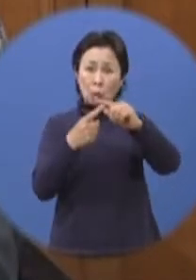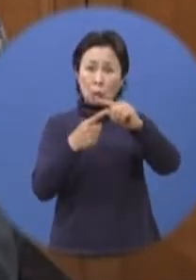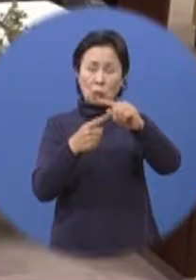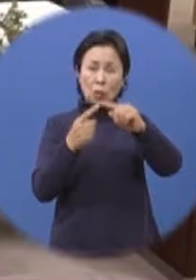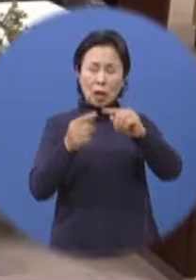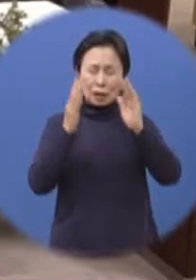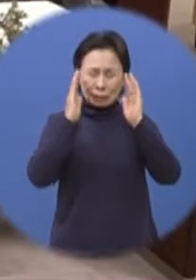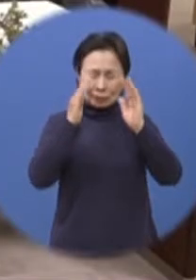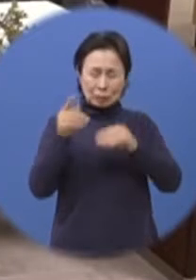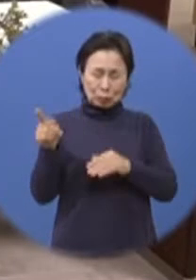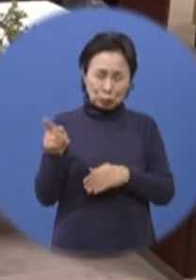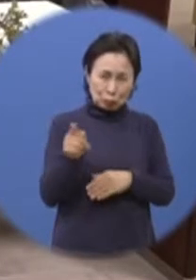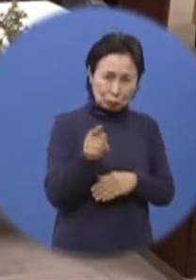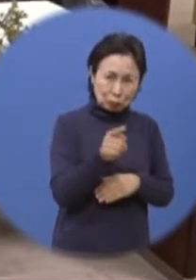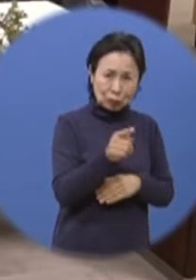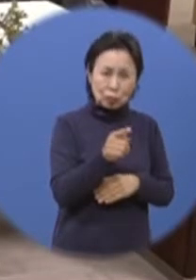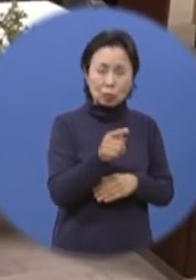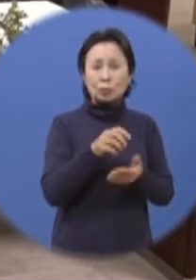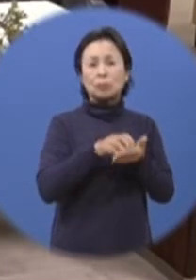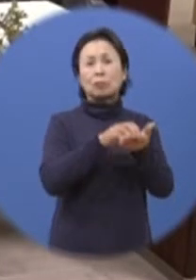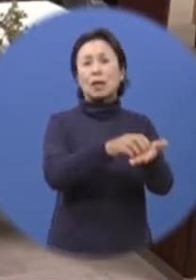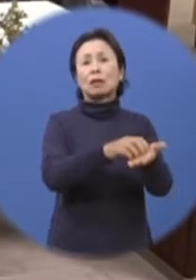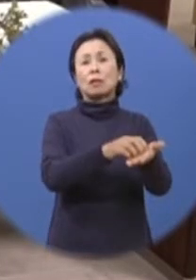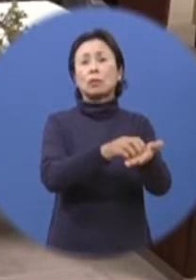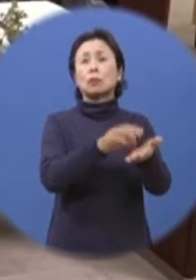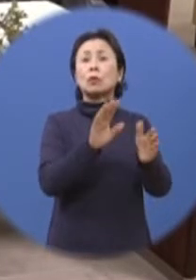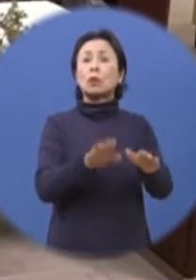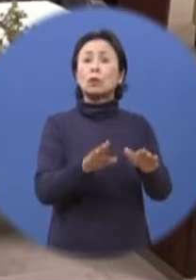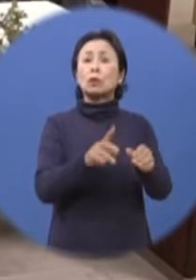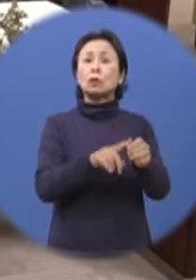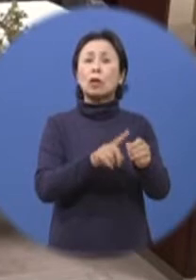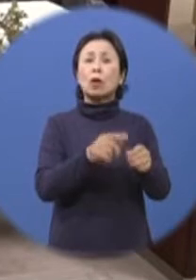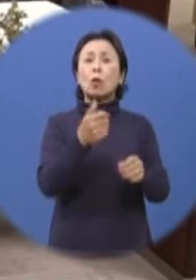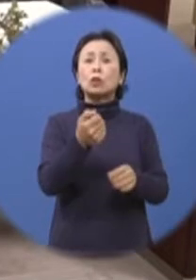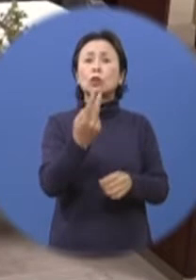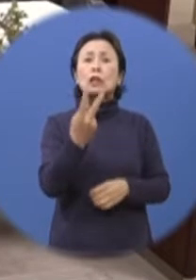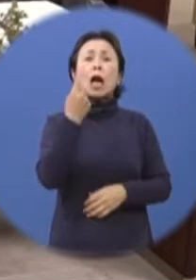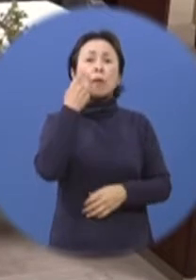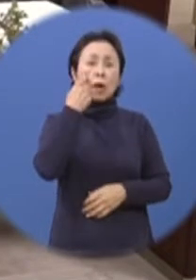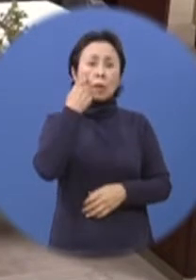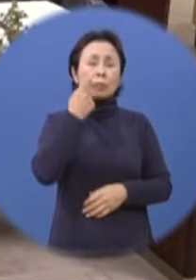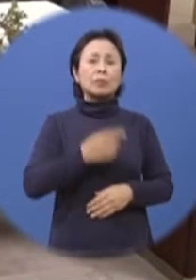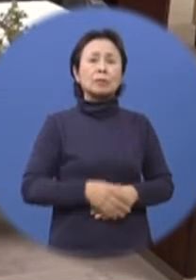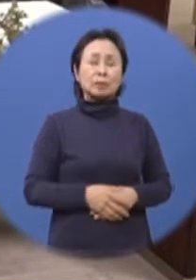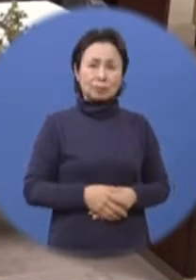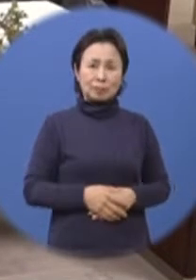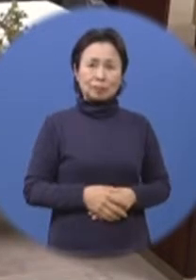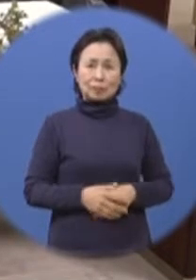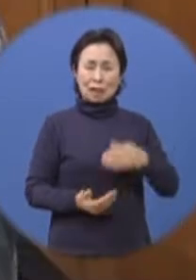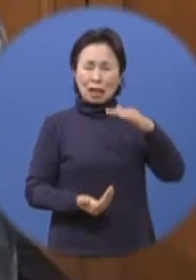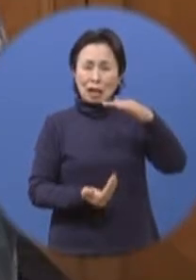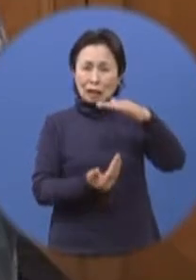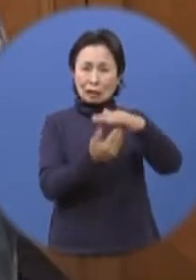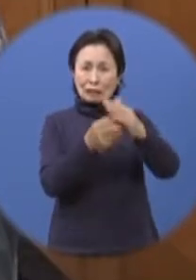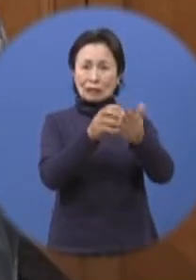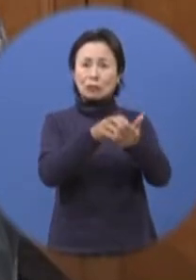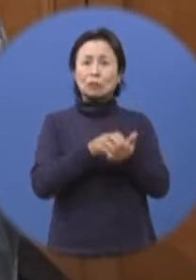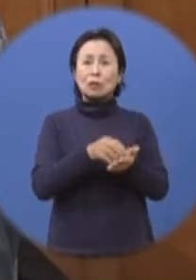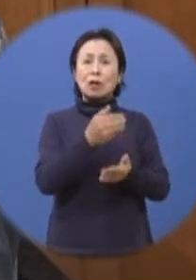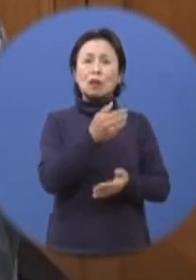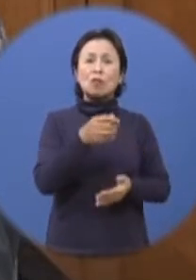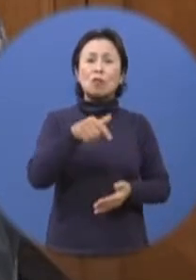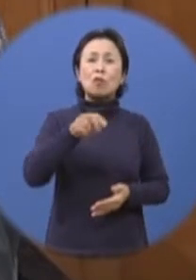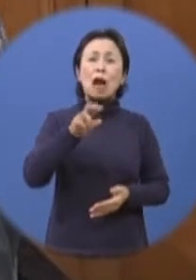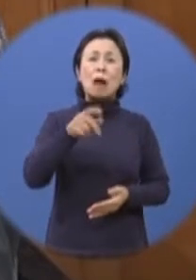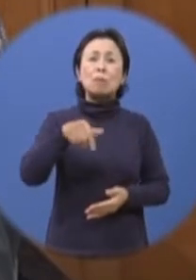けど52回目になりますかねででであのグランプリっていうその中で1枚9で和歌山県で